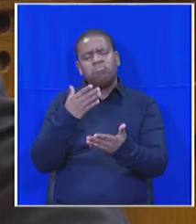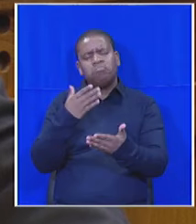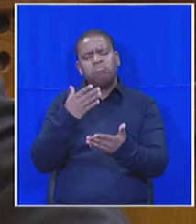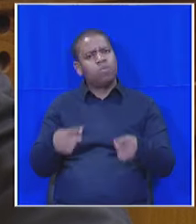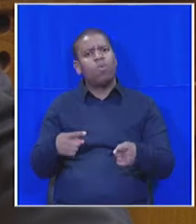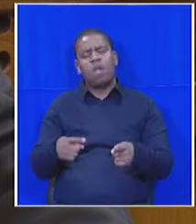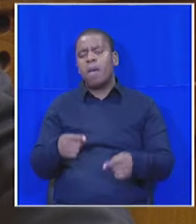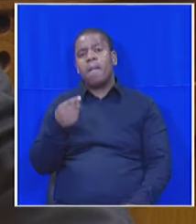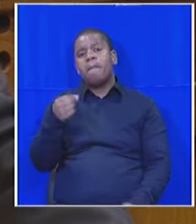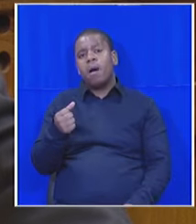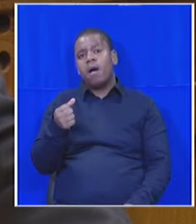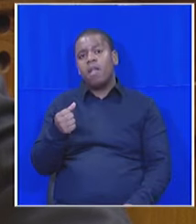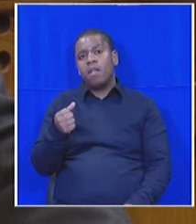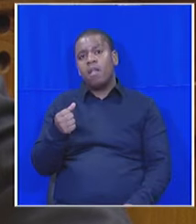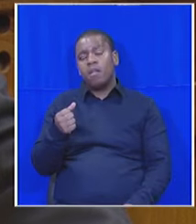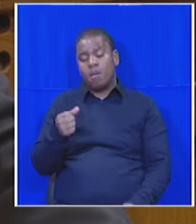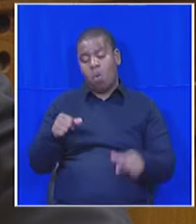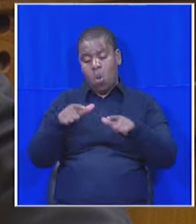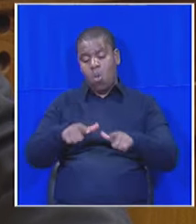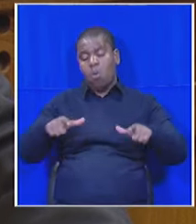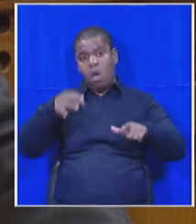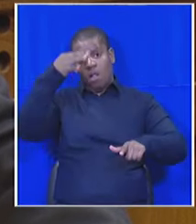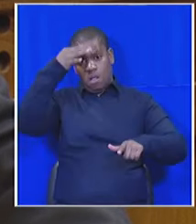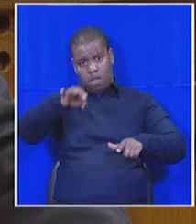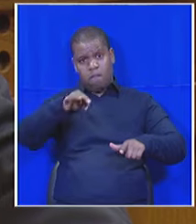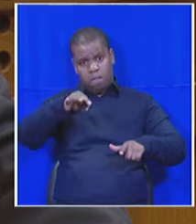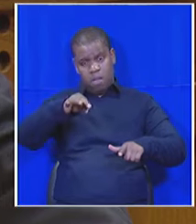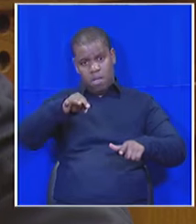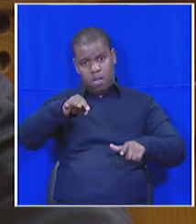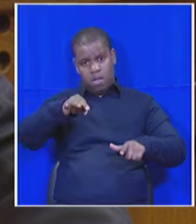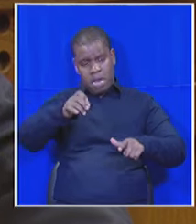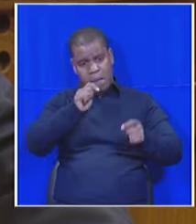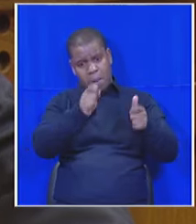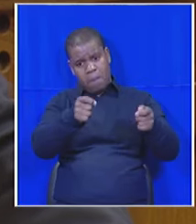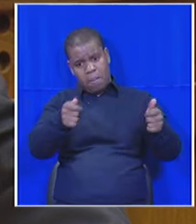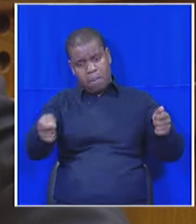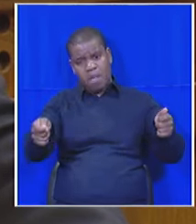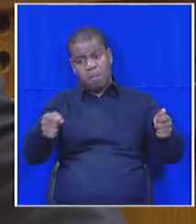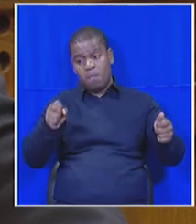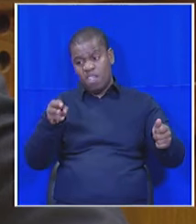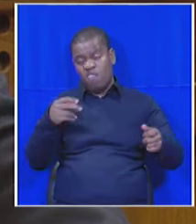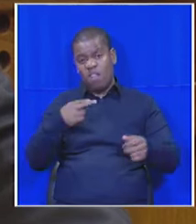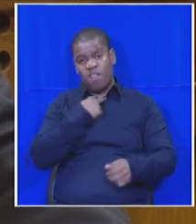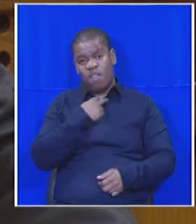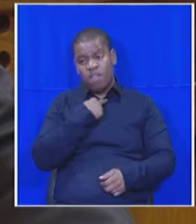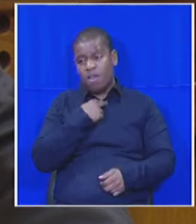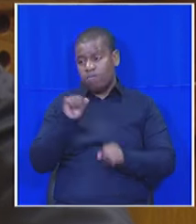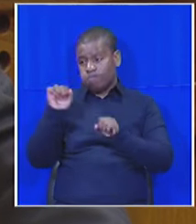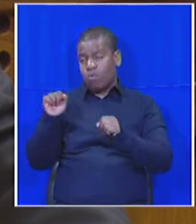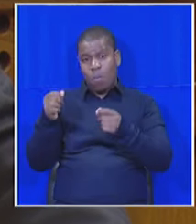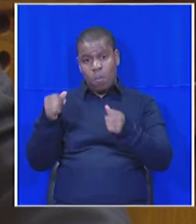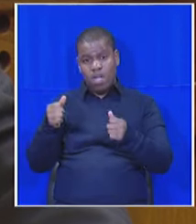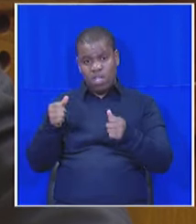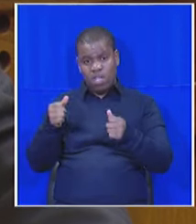regering as hulle bedryfskostes nie behoorlik kan bestuur om die rekening te betaal nie. Want die mense betaal